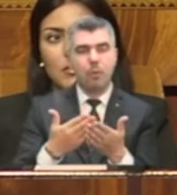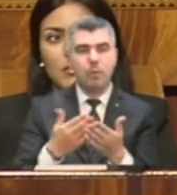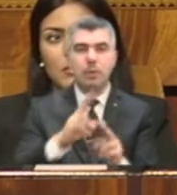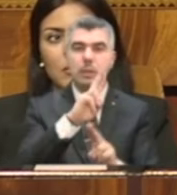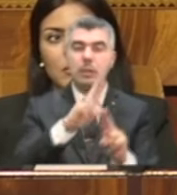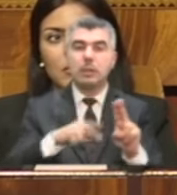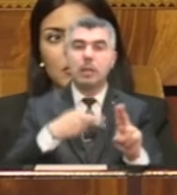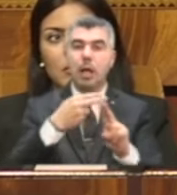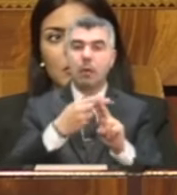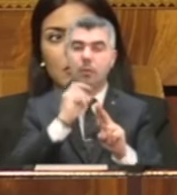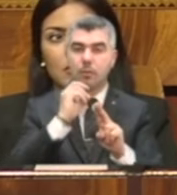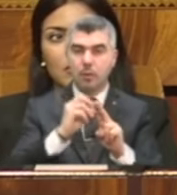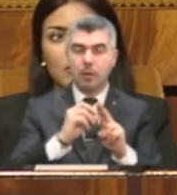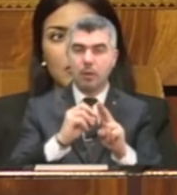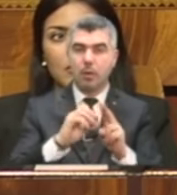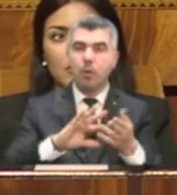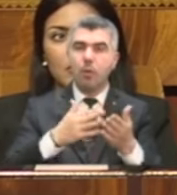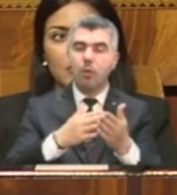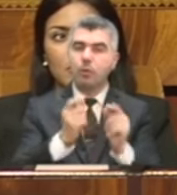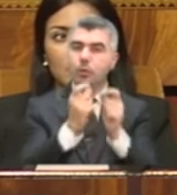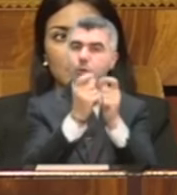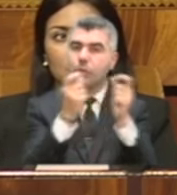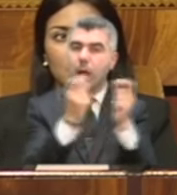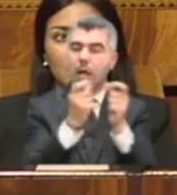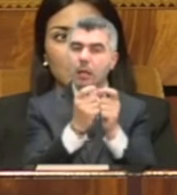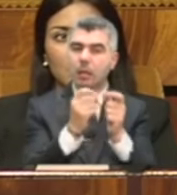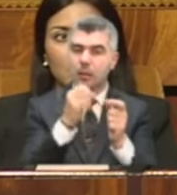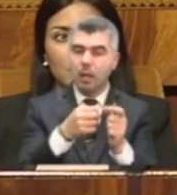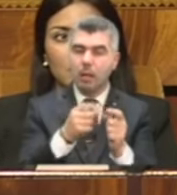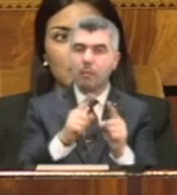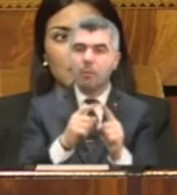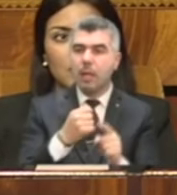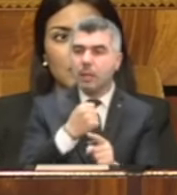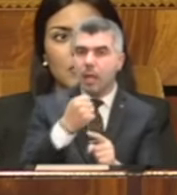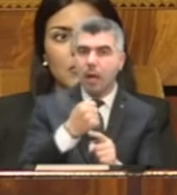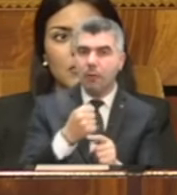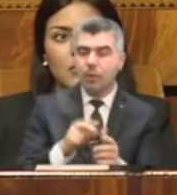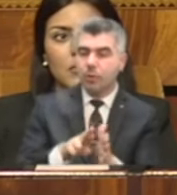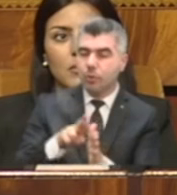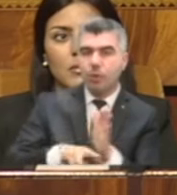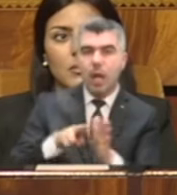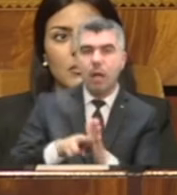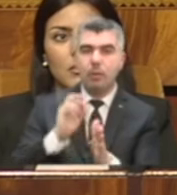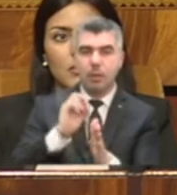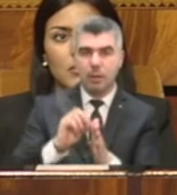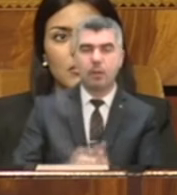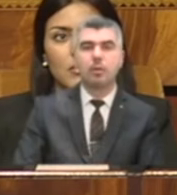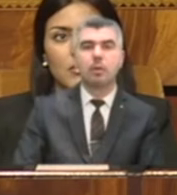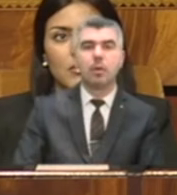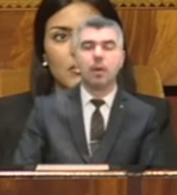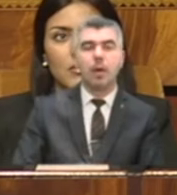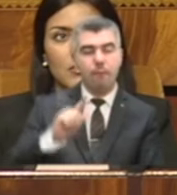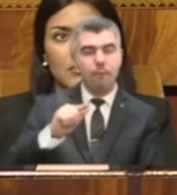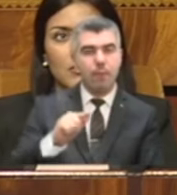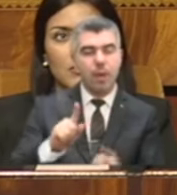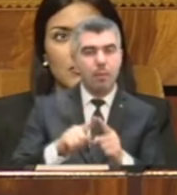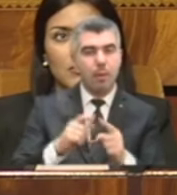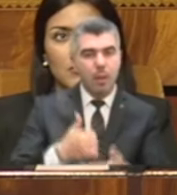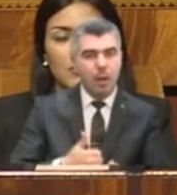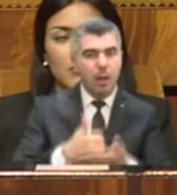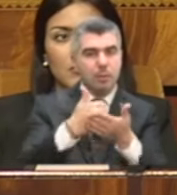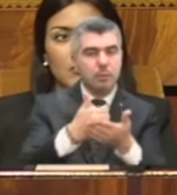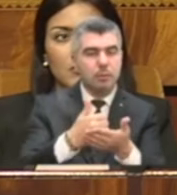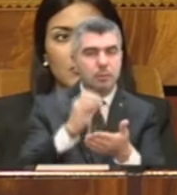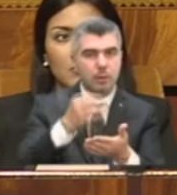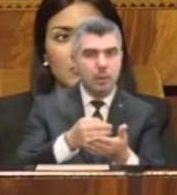تجاوب مع المقاوله الصحفيه المحليه والجهويه باش يمكن لها تأدي الدور ديالها